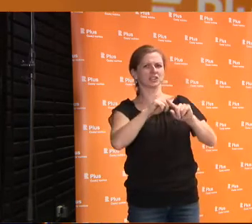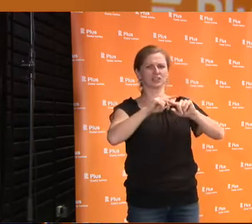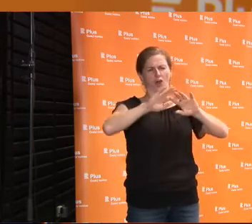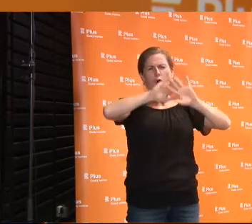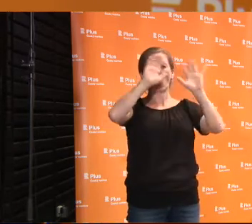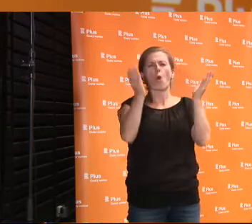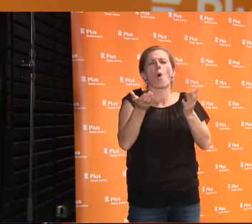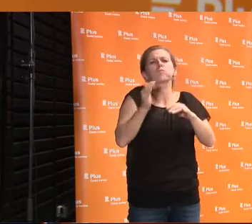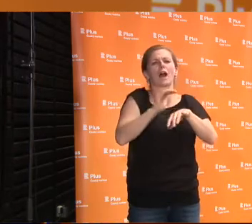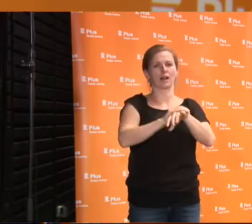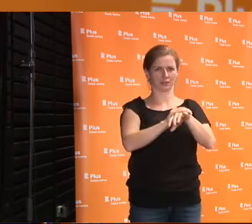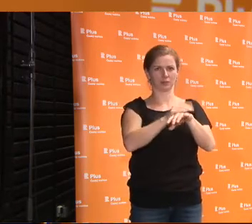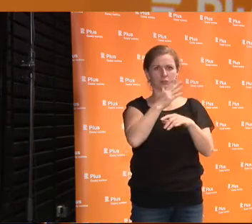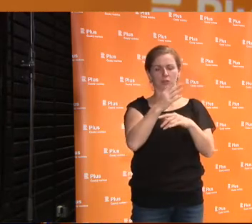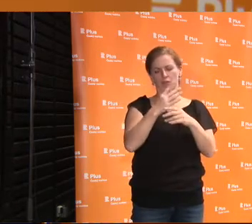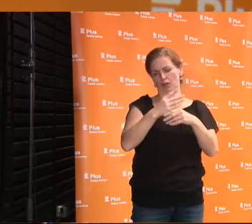podle téhle analýzy, to znamená do roku